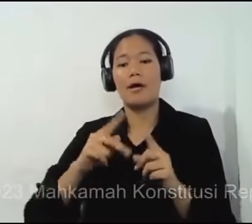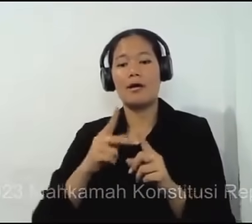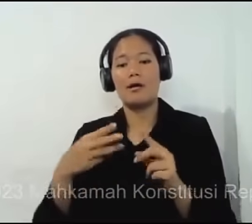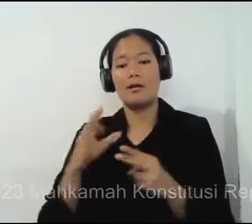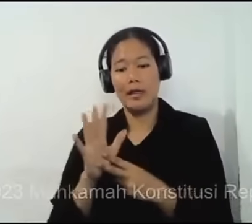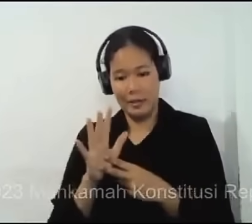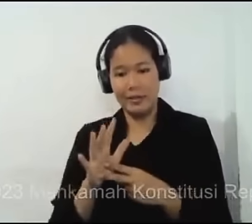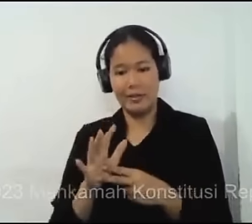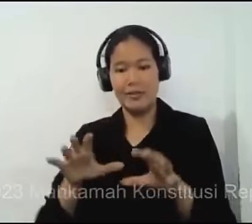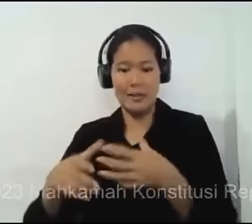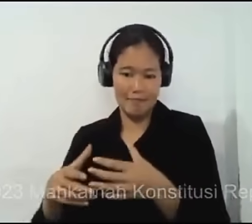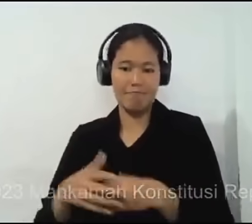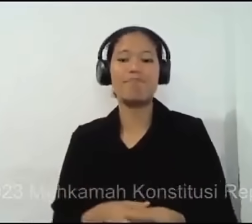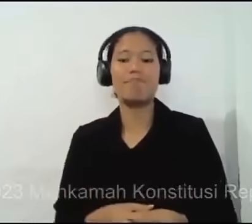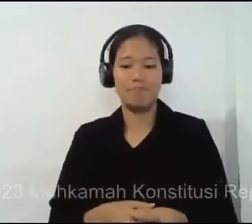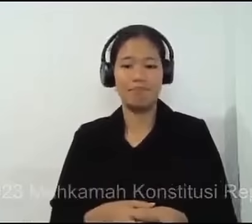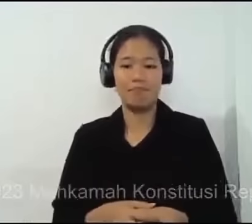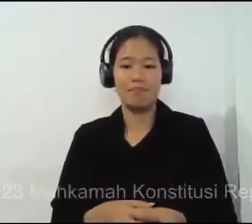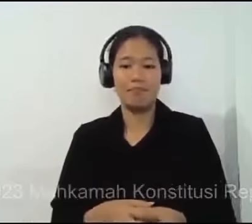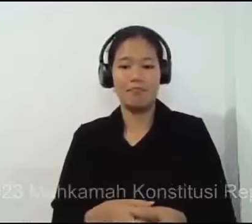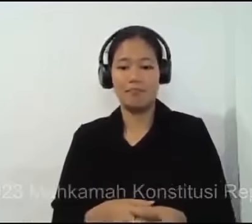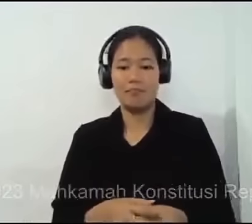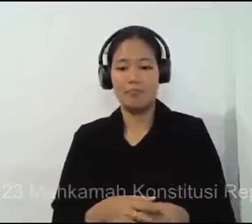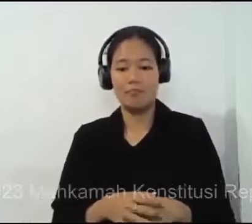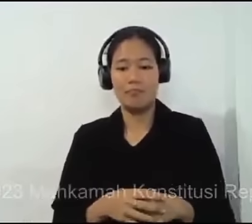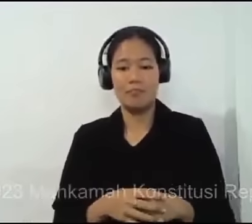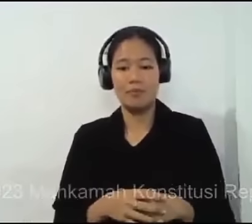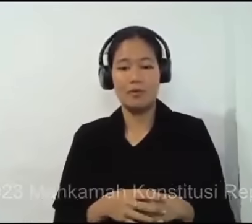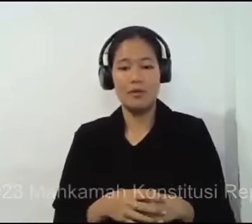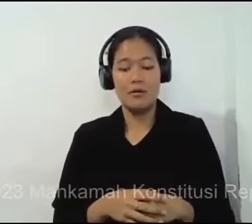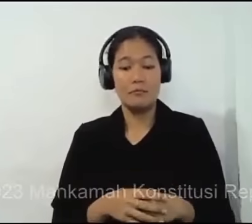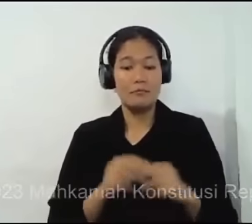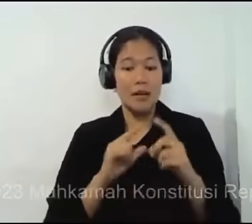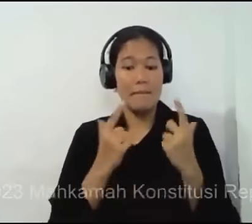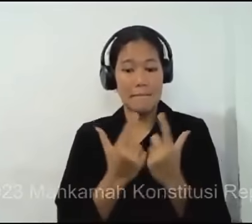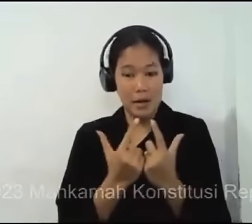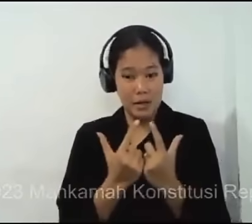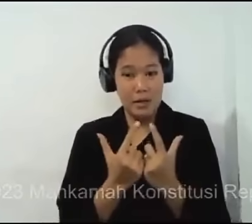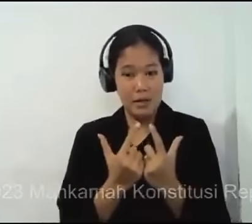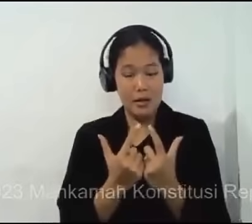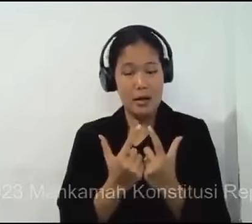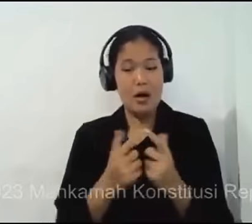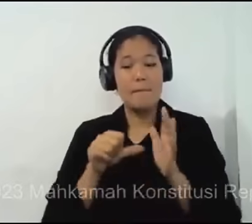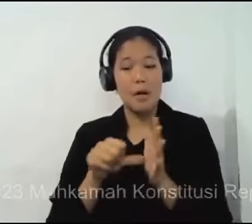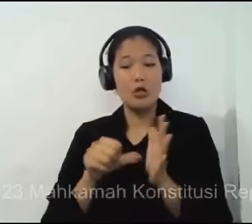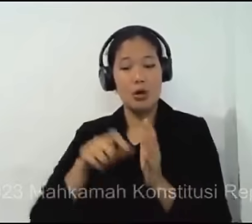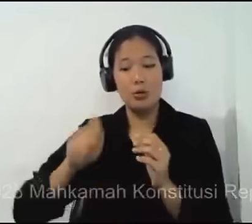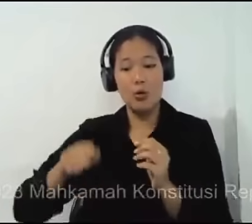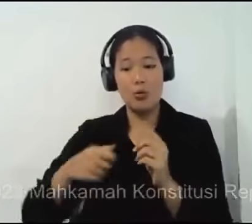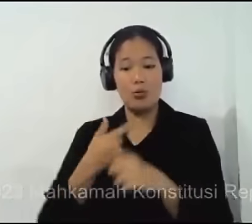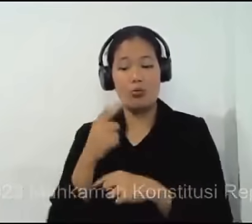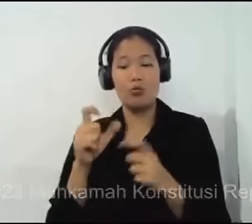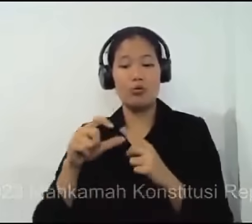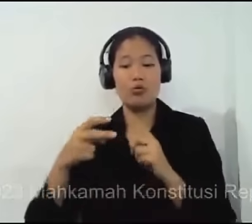kawan-kawan Anggi tanjung dan Rud Tobing 10 lembaga bantuan hukum LBH